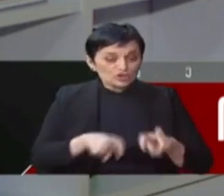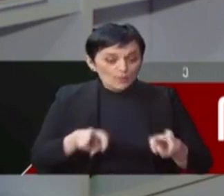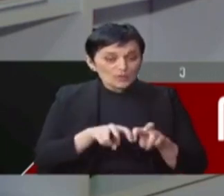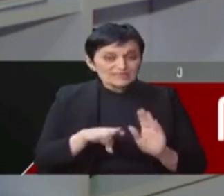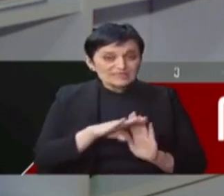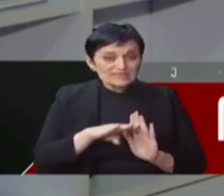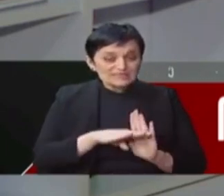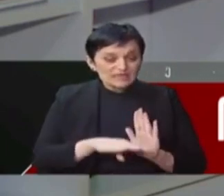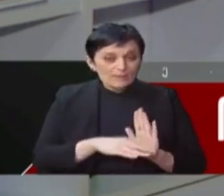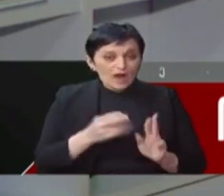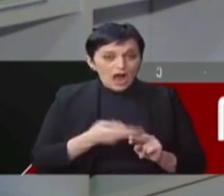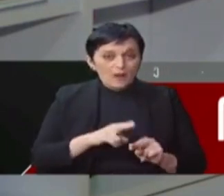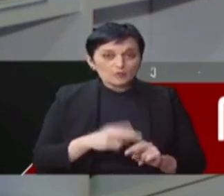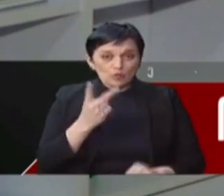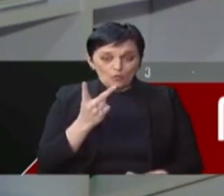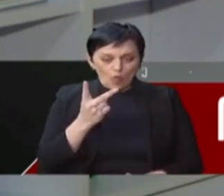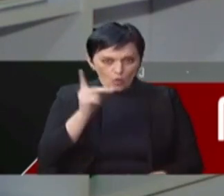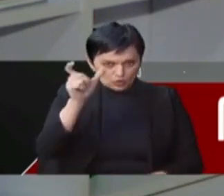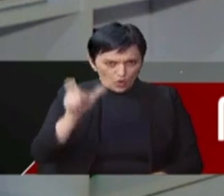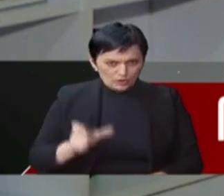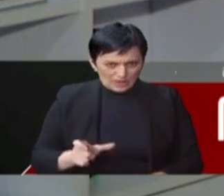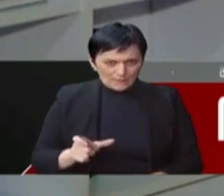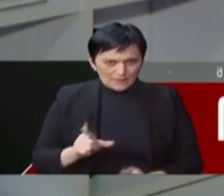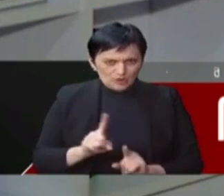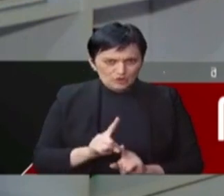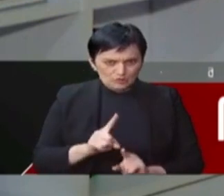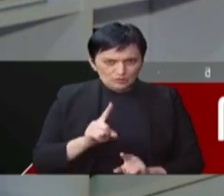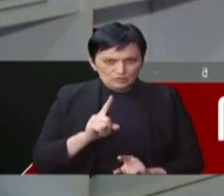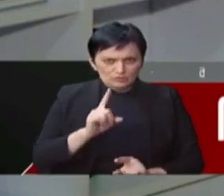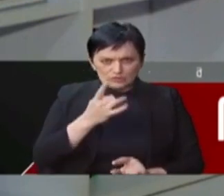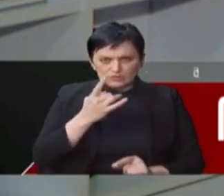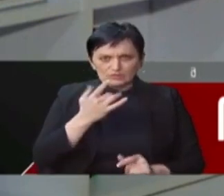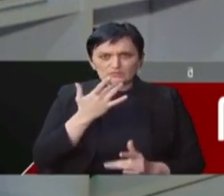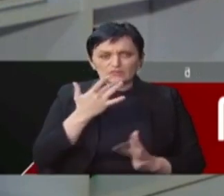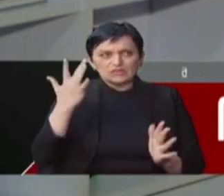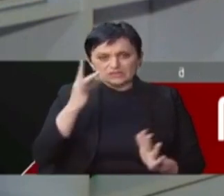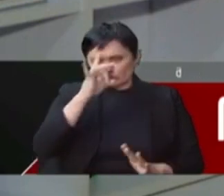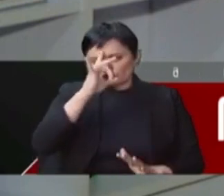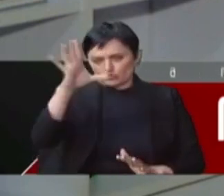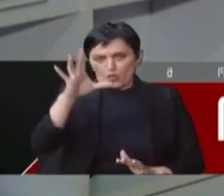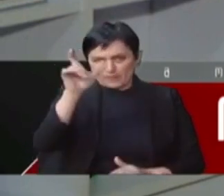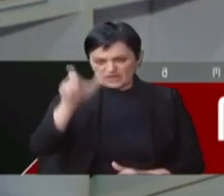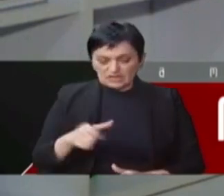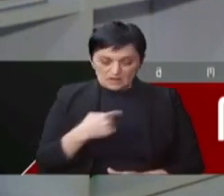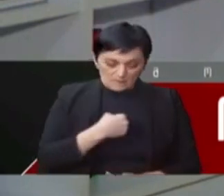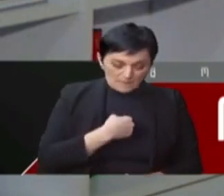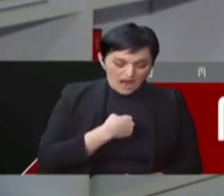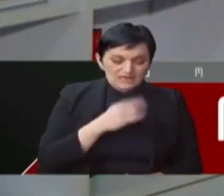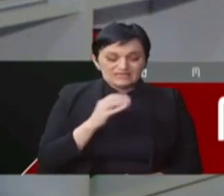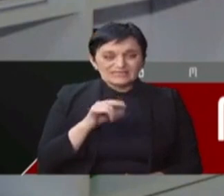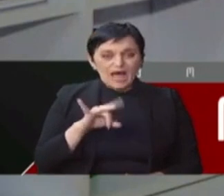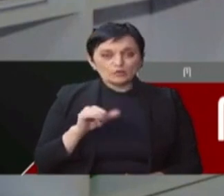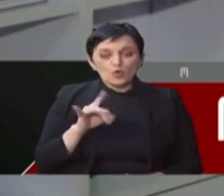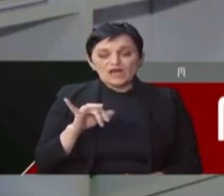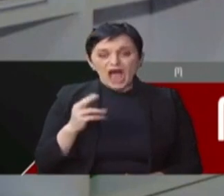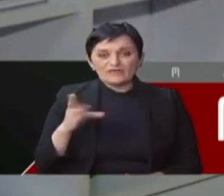სისტემა. ამიტომ ორი ადამიანი, თქვათ, ისეთი ცნობილი საჯარო ცნობილი ადამიანები, როგორც მე ვარ და სანდრო რაქვიაშვილი,